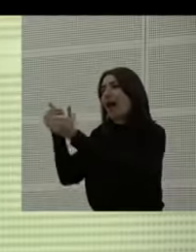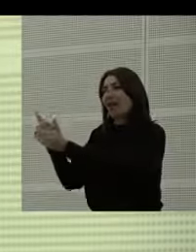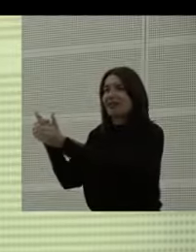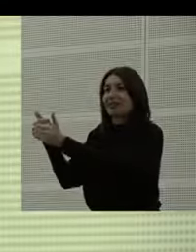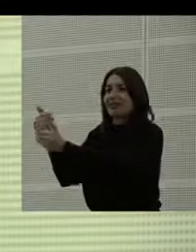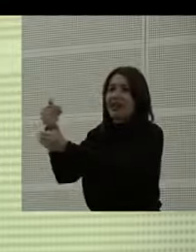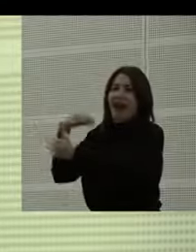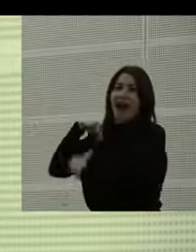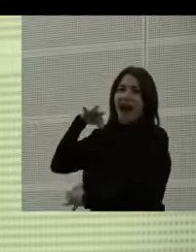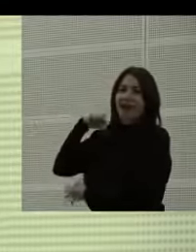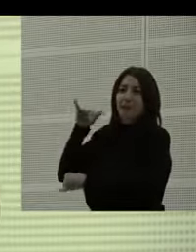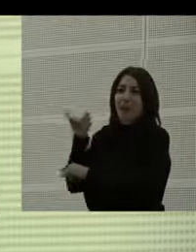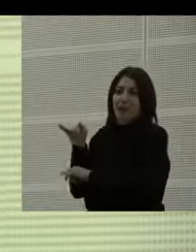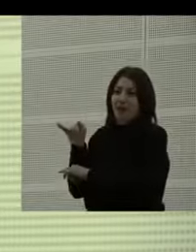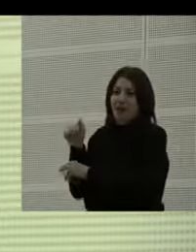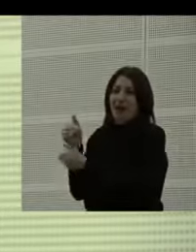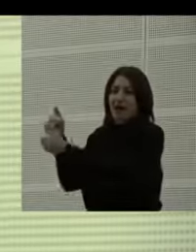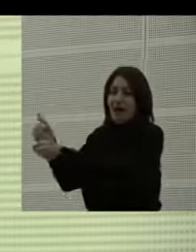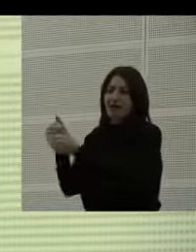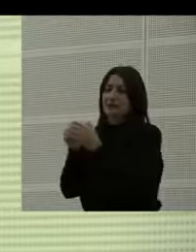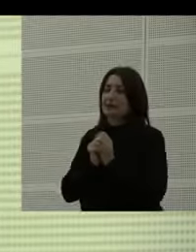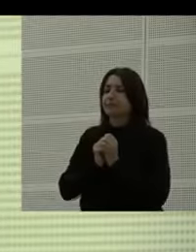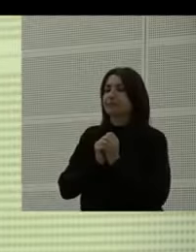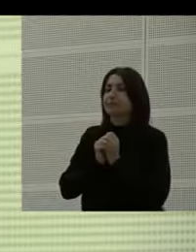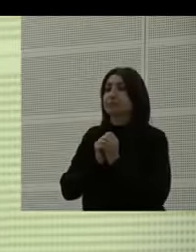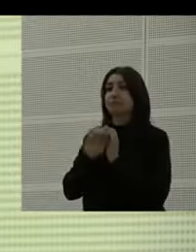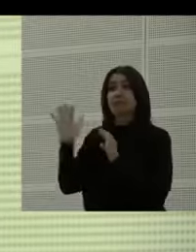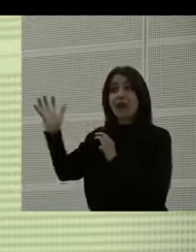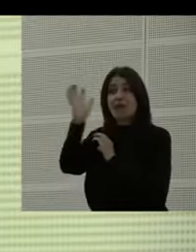Questa favola mi ha colpito profondamente perché